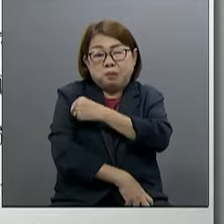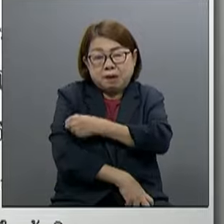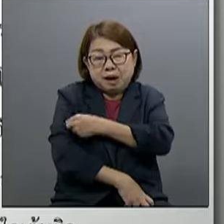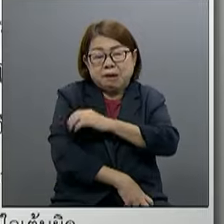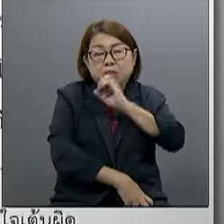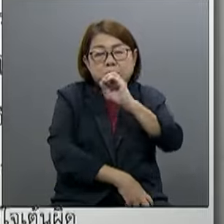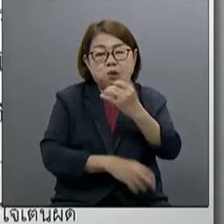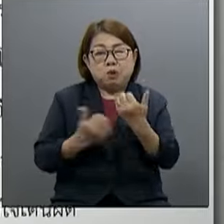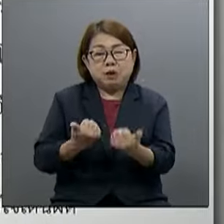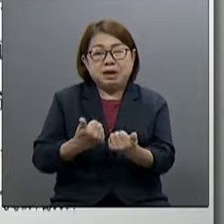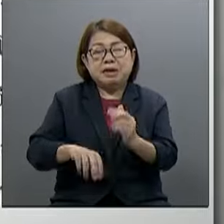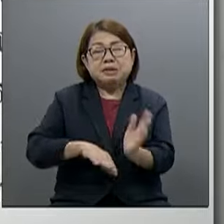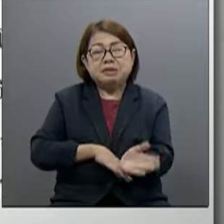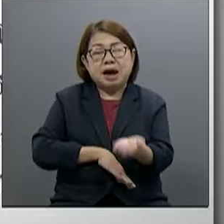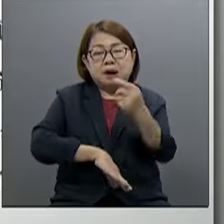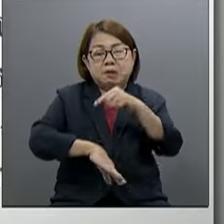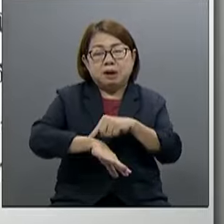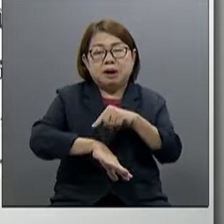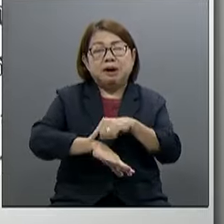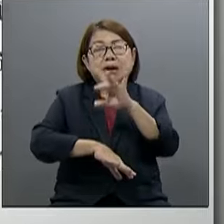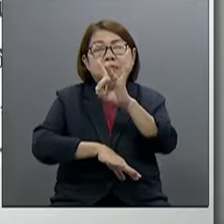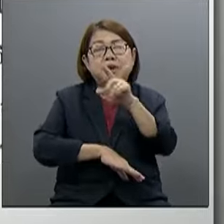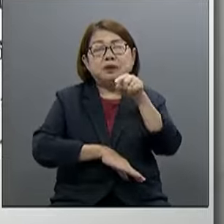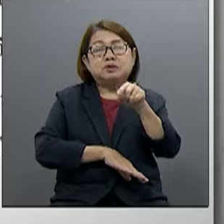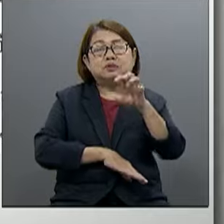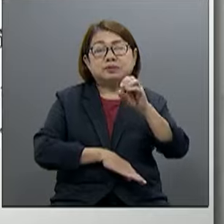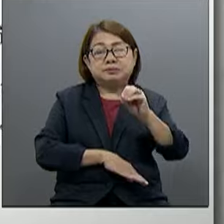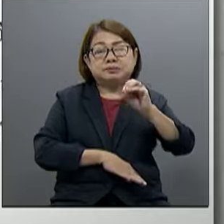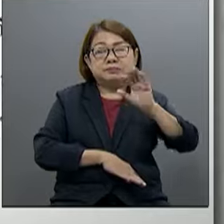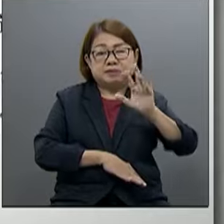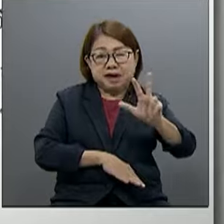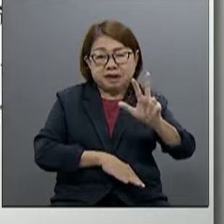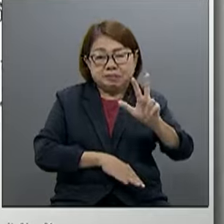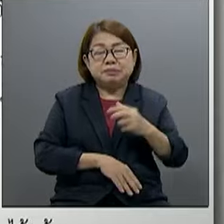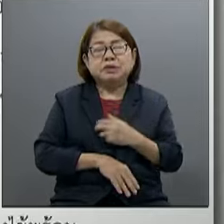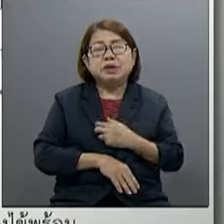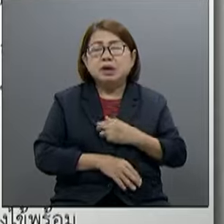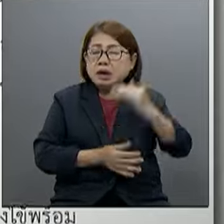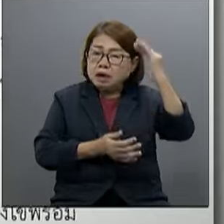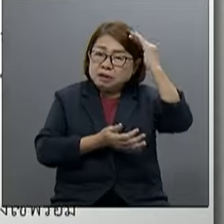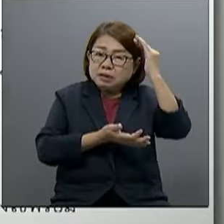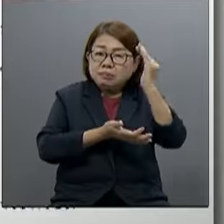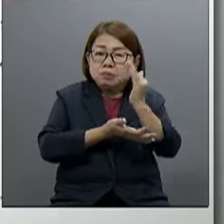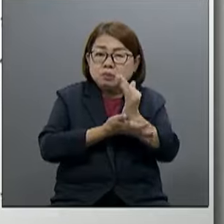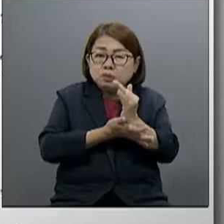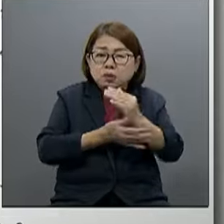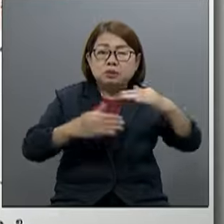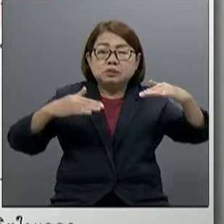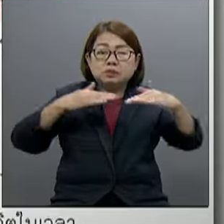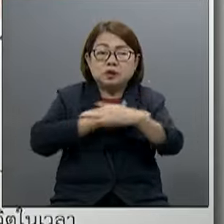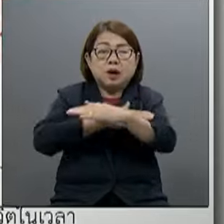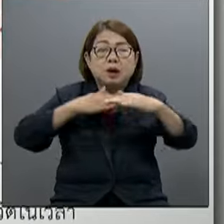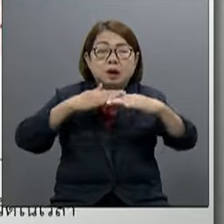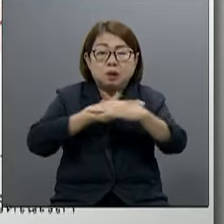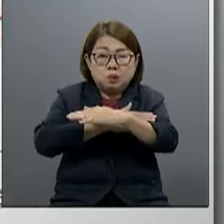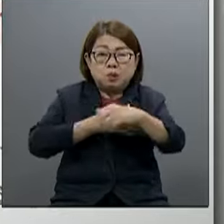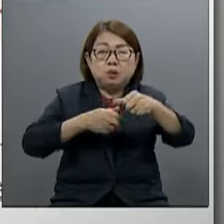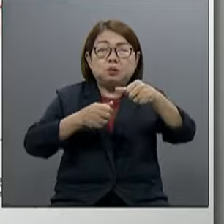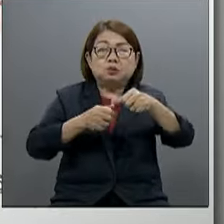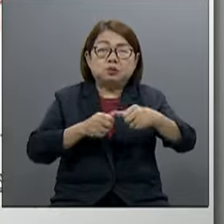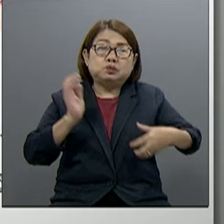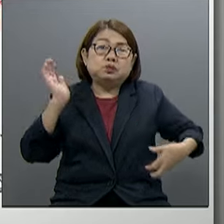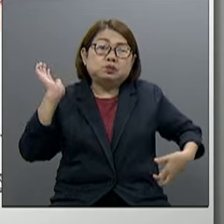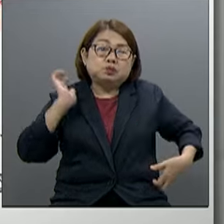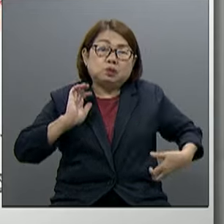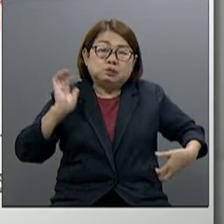นาทีวันนี้ดาบตำรวจปิยะนันท์ศรีเสื้อผู้บังคับหมู่สถานีตำรวจทางหลวง3กองบังคับการตำรวจทางหลวง